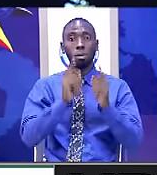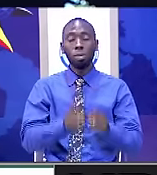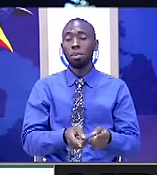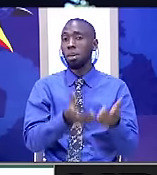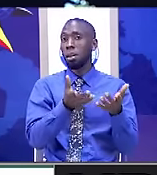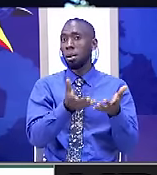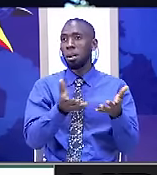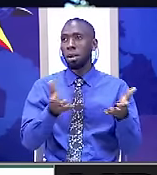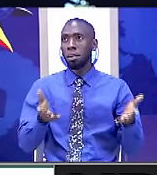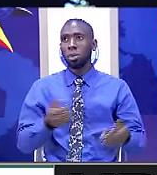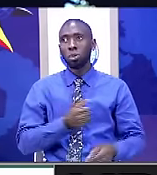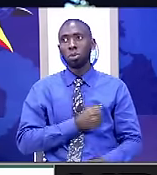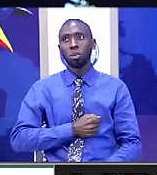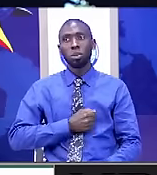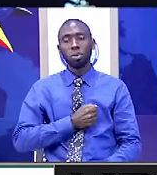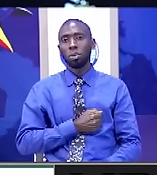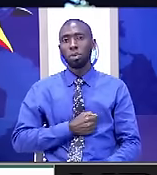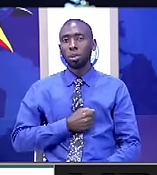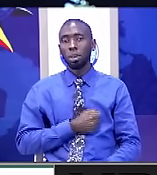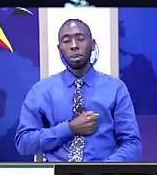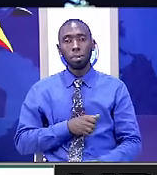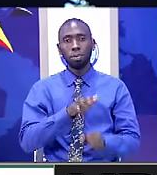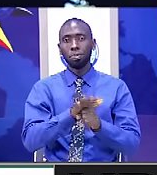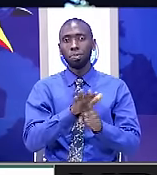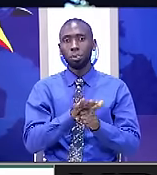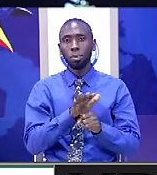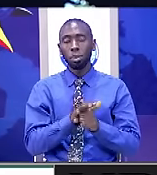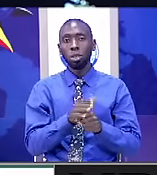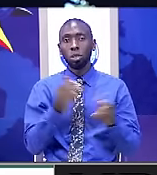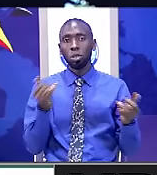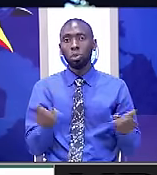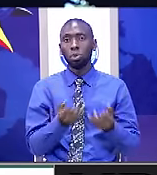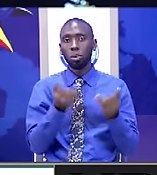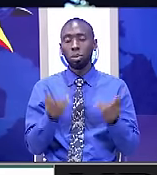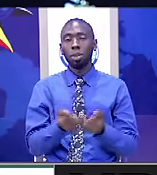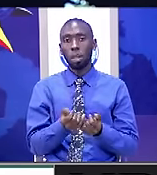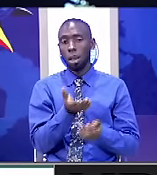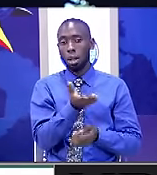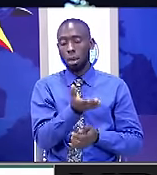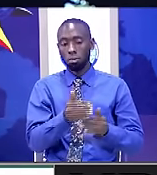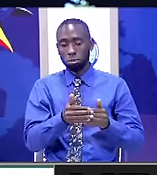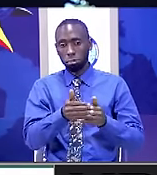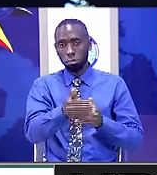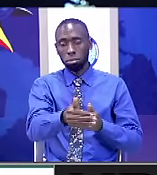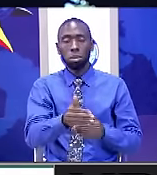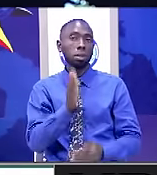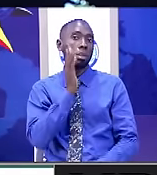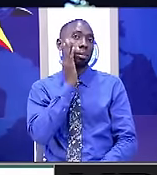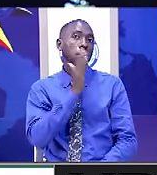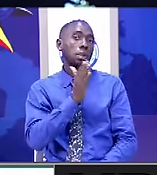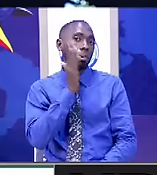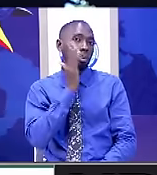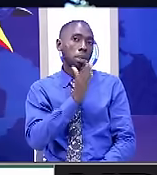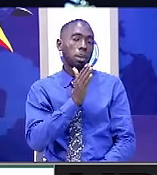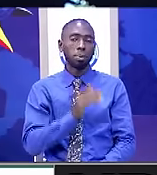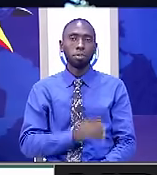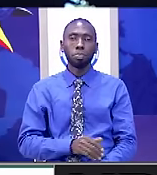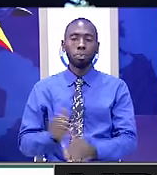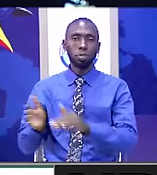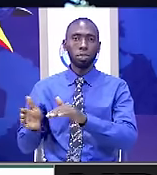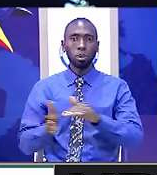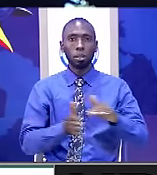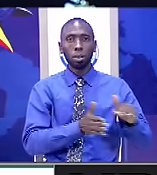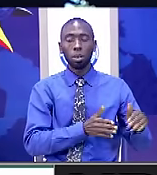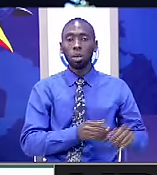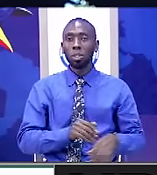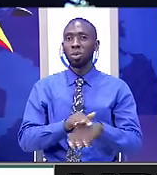okukungubagira Cecilia Ogwal. Ebisingakawo tugenda bikuwanga bwe nkutegeezezza mu mawulire gaffe ag'Olungereza. Bwe tweyongerayo mawulire